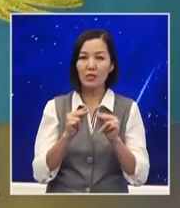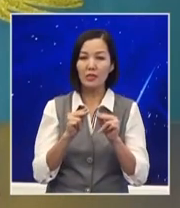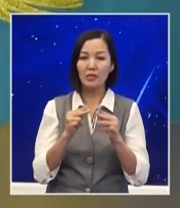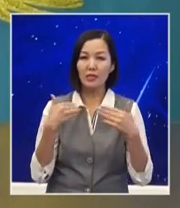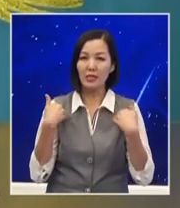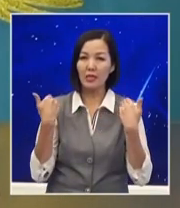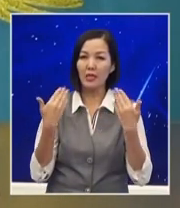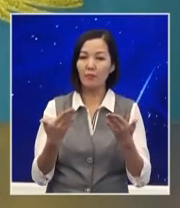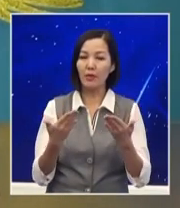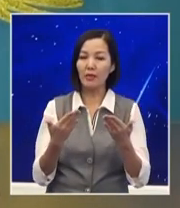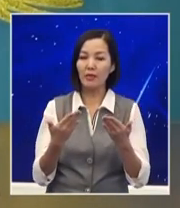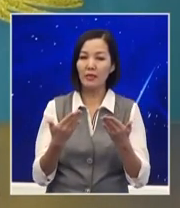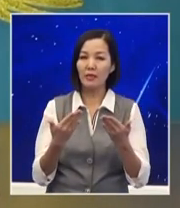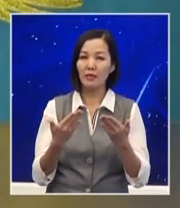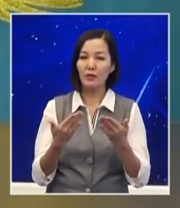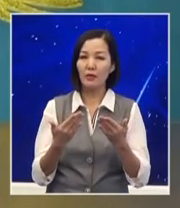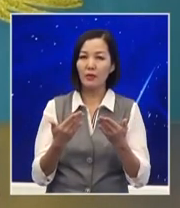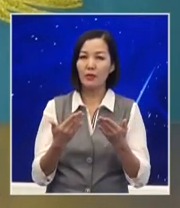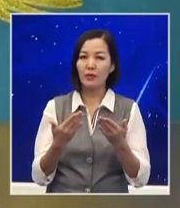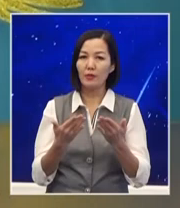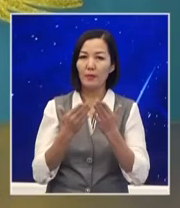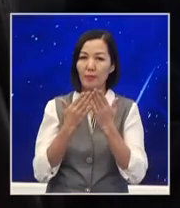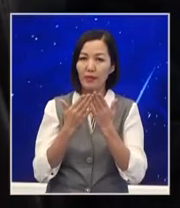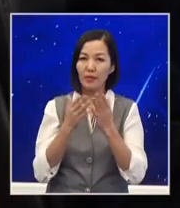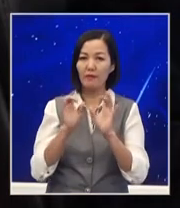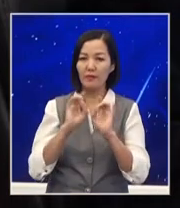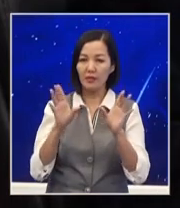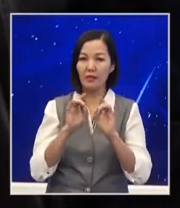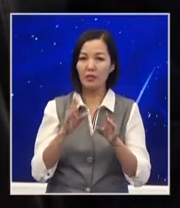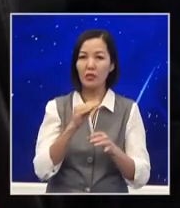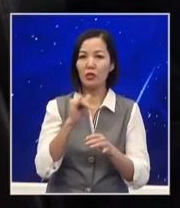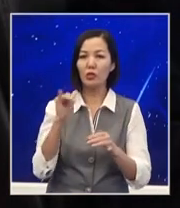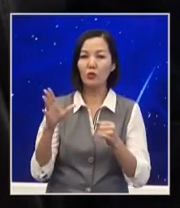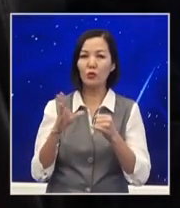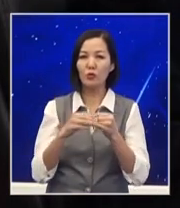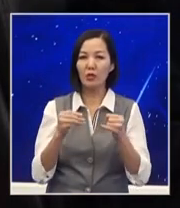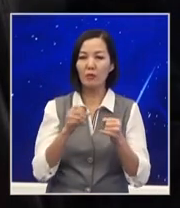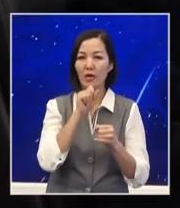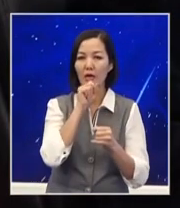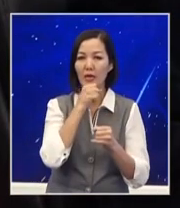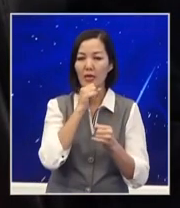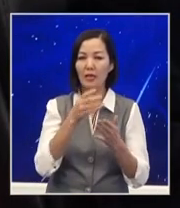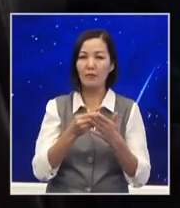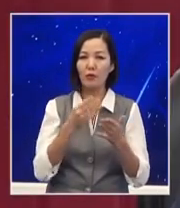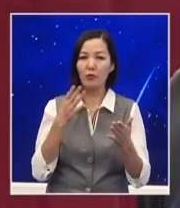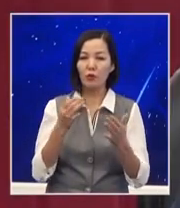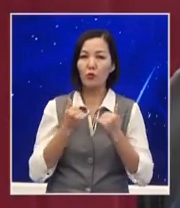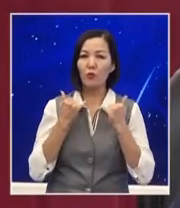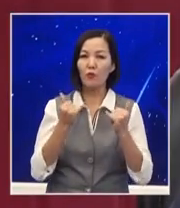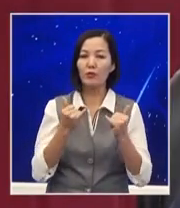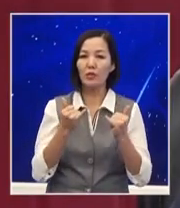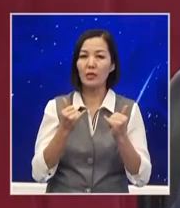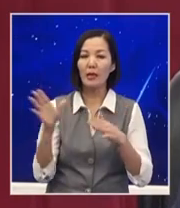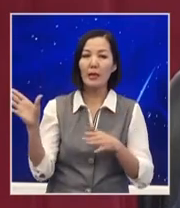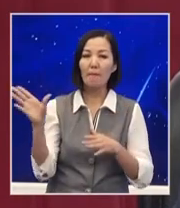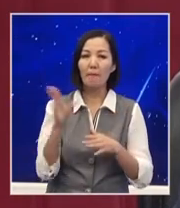былай ықласпен бата бересіз арашан. Жетісу жермен ғана емес, қариялармен құтты. Шетінен көшелі